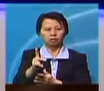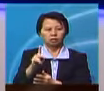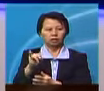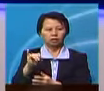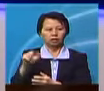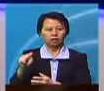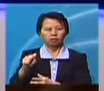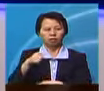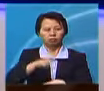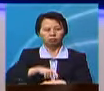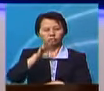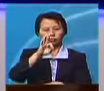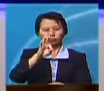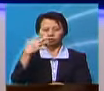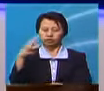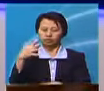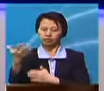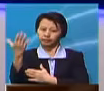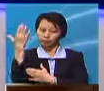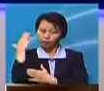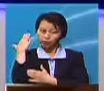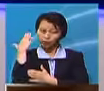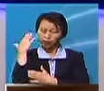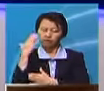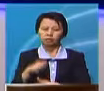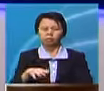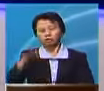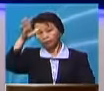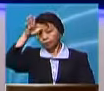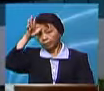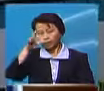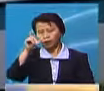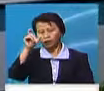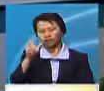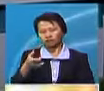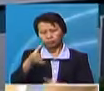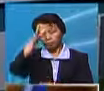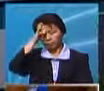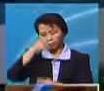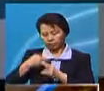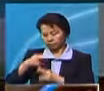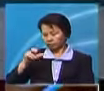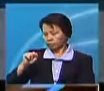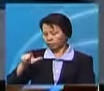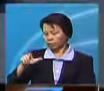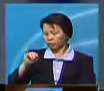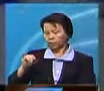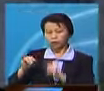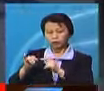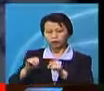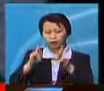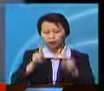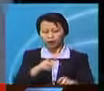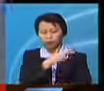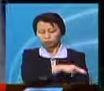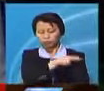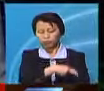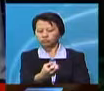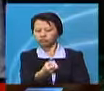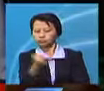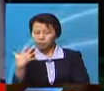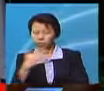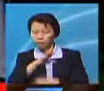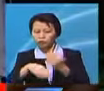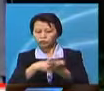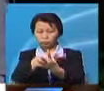KKIA kira-kira 9.15 pagi tadi. Menurut bapa seorang mangsa, Ali Hassan Muhammad Dusi, pihak hospital memaklumkan